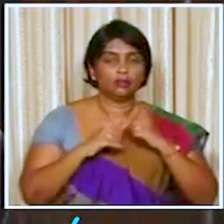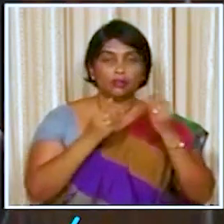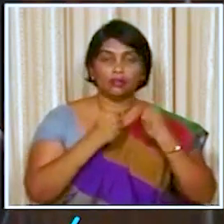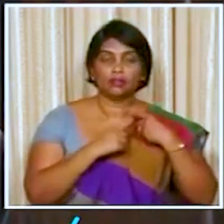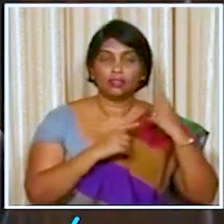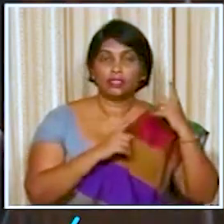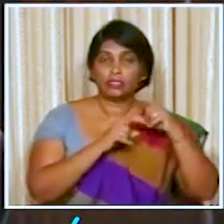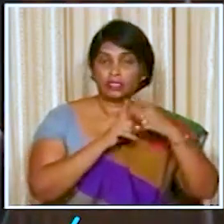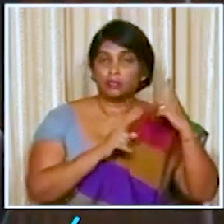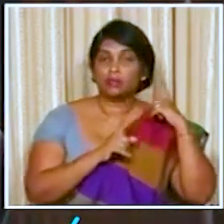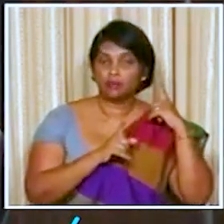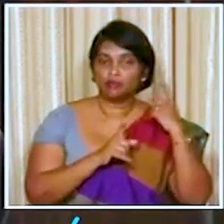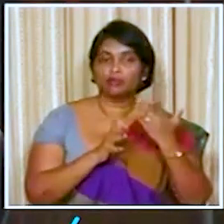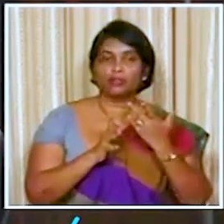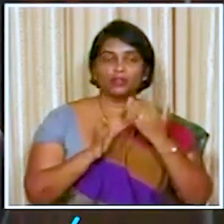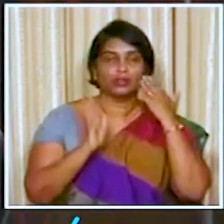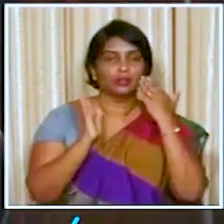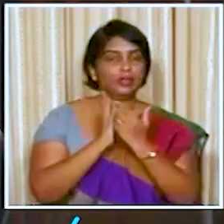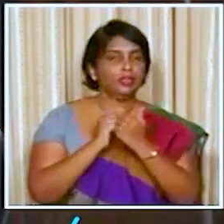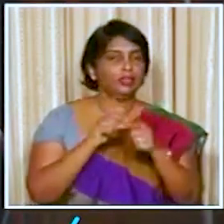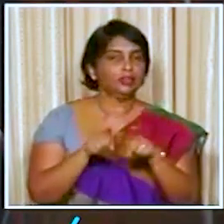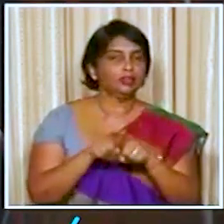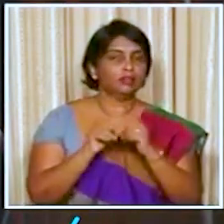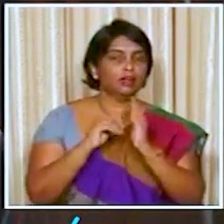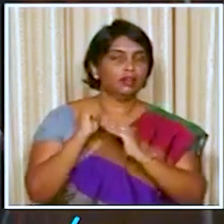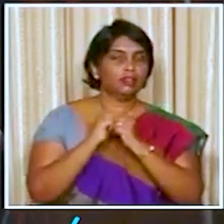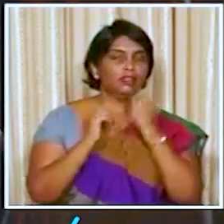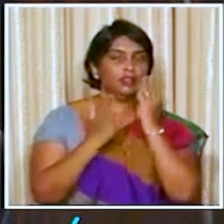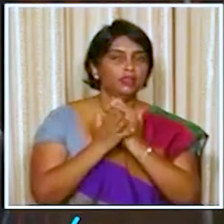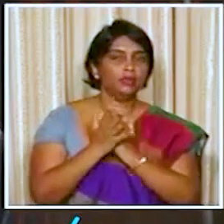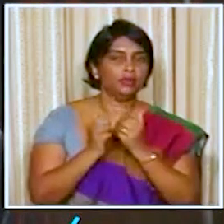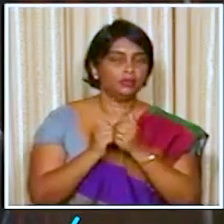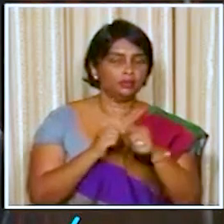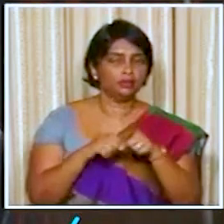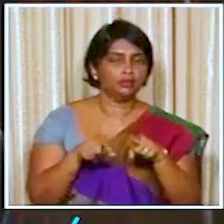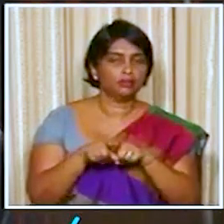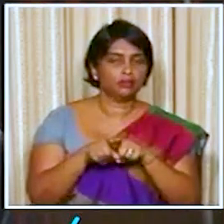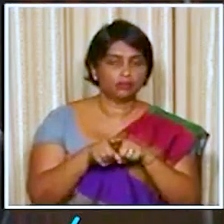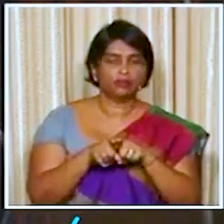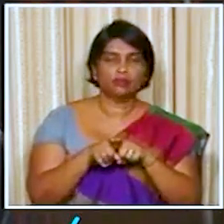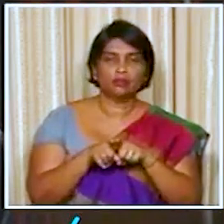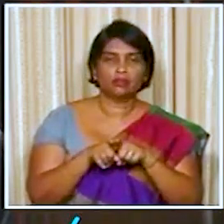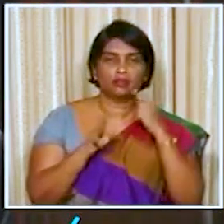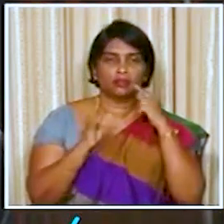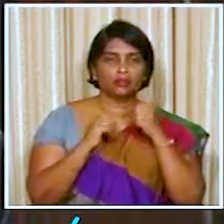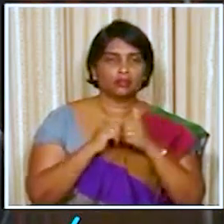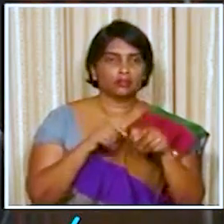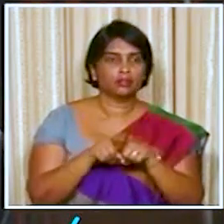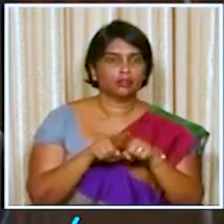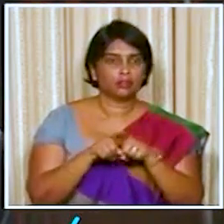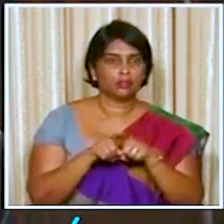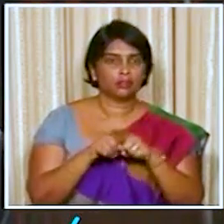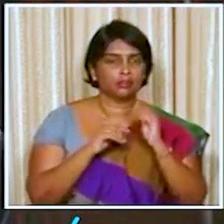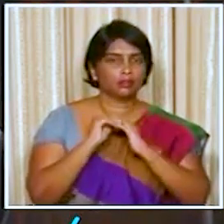රණවිරුවන්ට බුතුමල්ලා ජීවිතේ ලබා දෙන්න ගිහිලා ආබාධ වෙච්ච රණවිරුවන්ට ඒ ආබාධේ